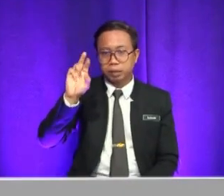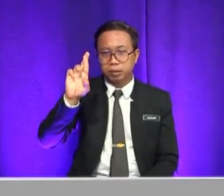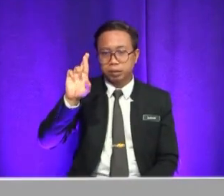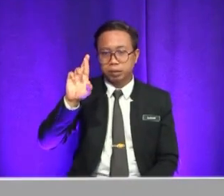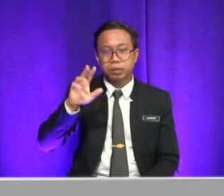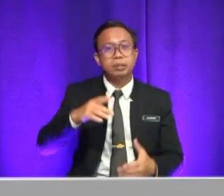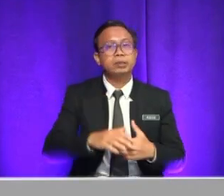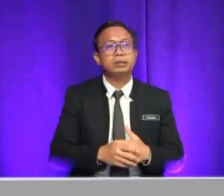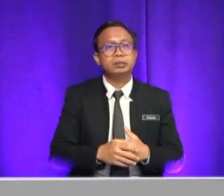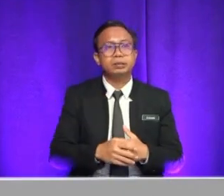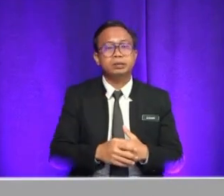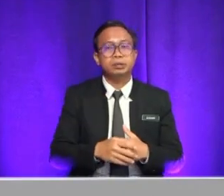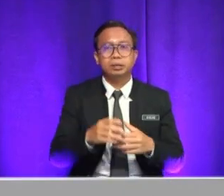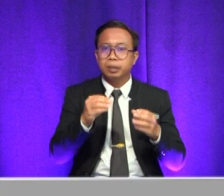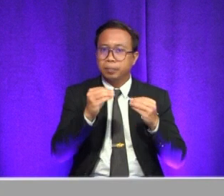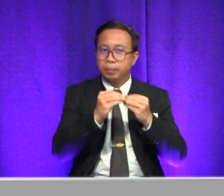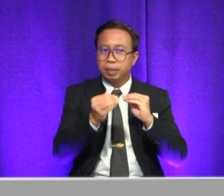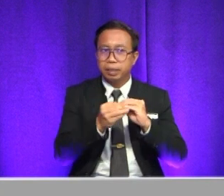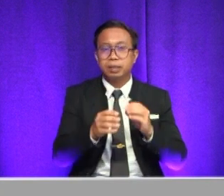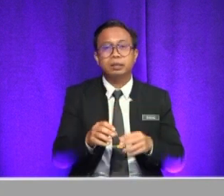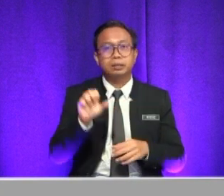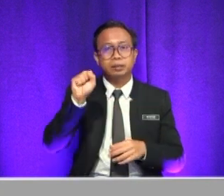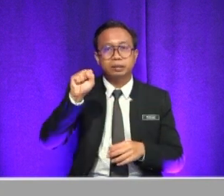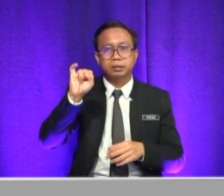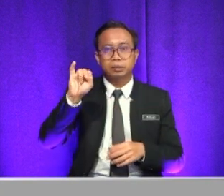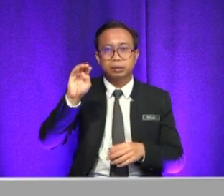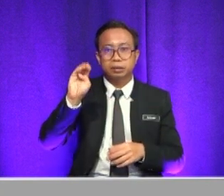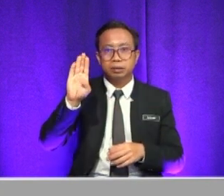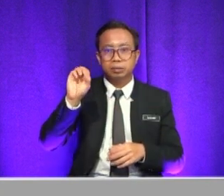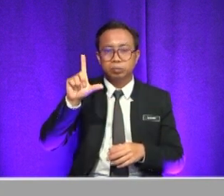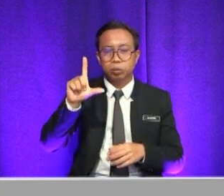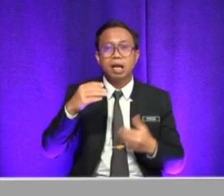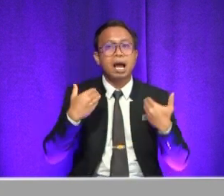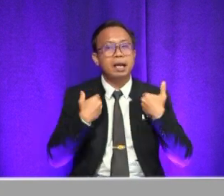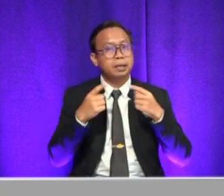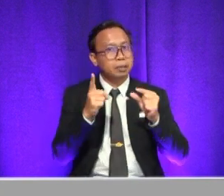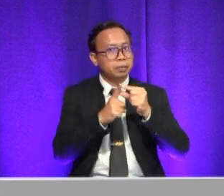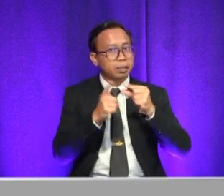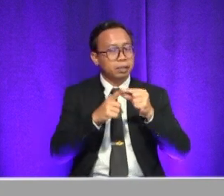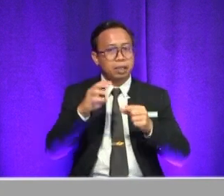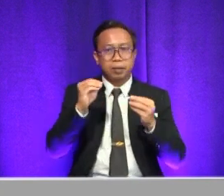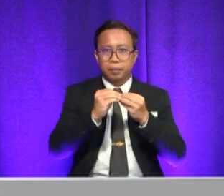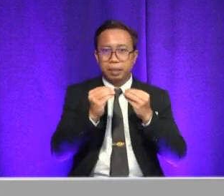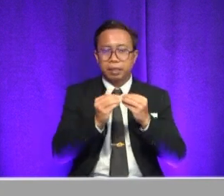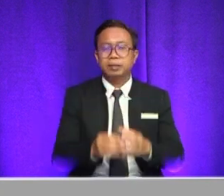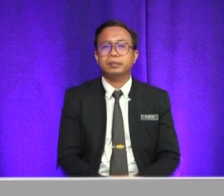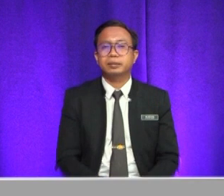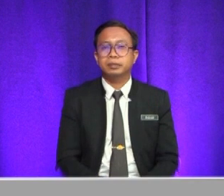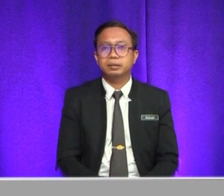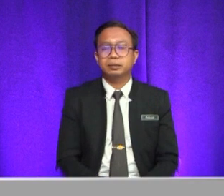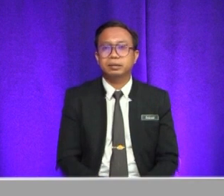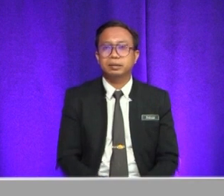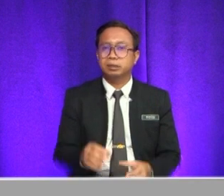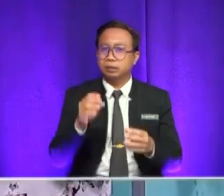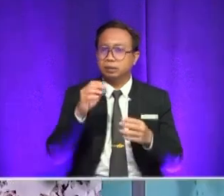ini adalah simbol sensor magnet. Jadi kalau murid boleh nampak dekat sini ada perkataan magnet. Okey. Jadi dekat sini